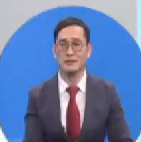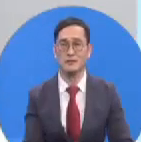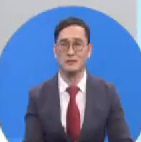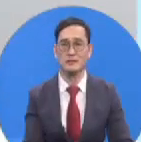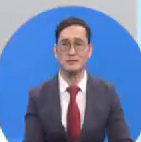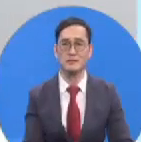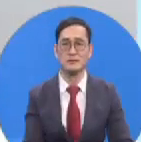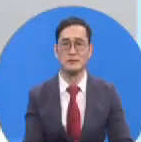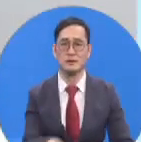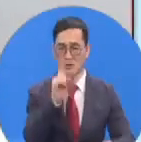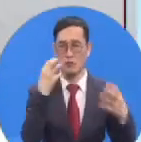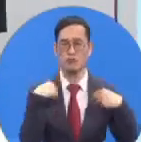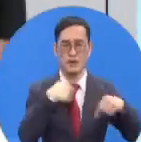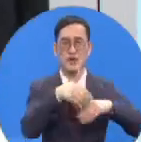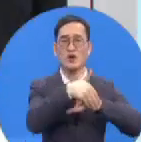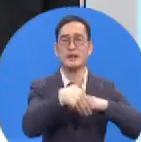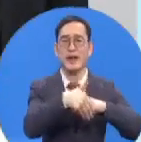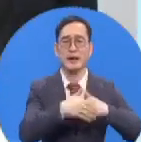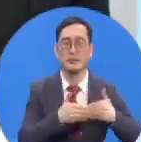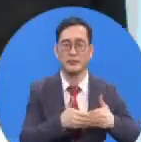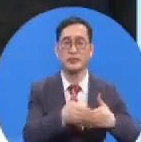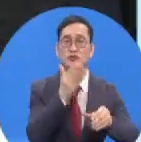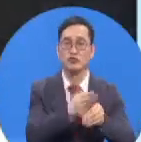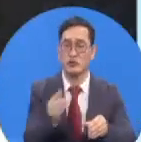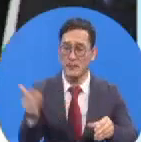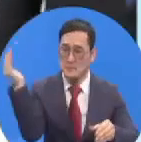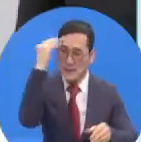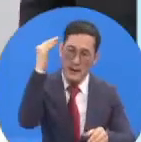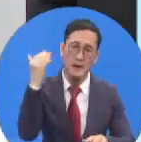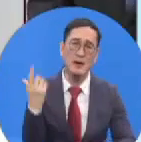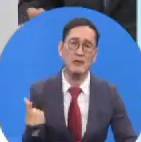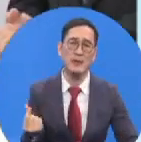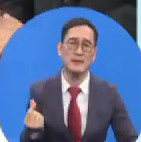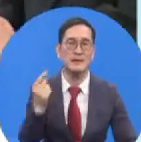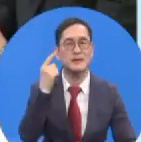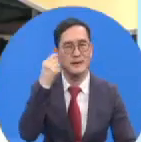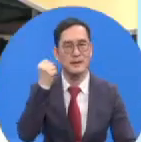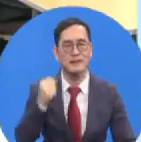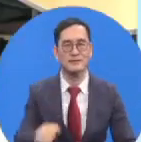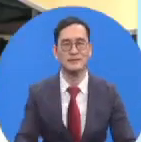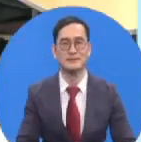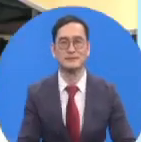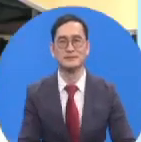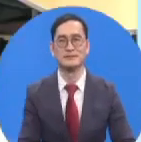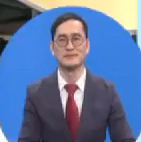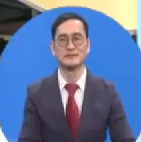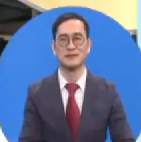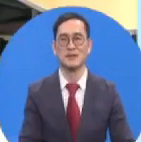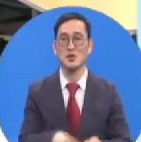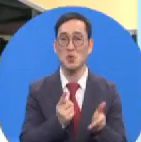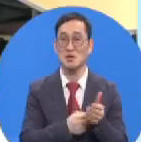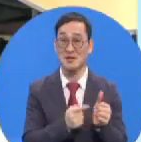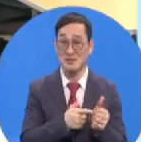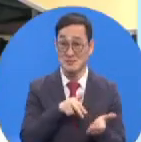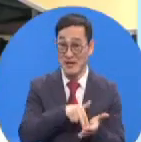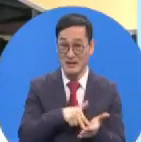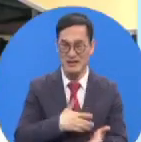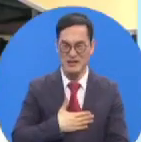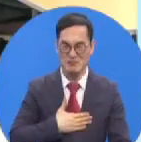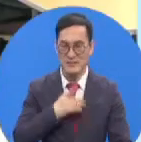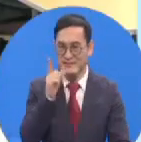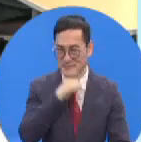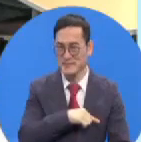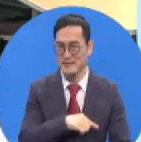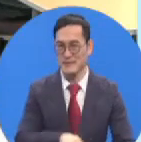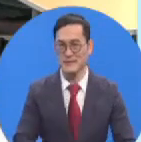방역 정책을 네. 좀 흔드는 듯한 이런 모양을 보이기 때문에 네. 이제 직전 총리로서 본인이 책임을 졌던 일이지 않습니까? 네네네.